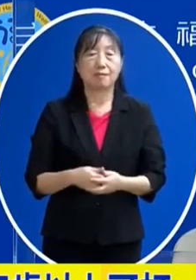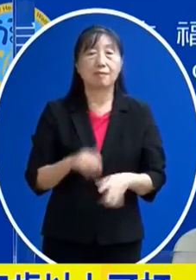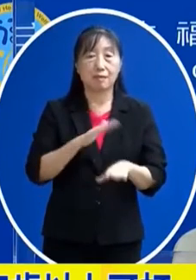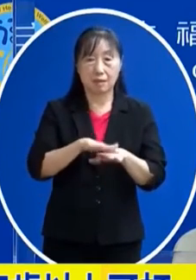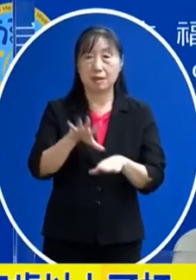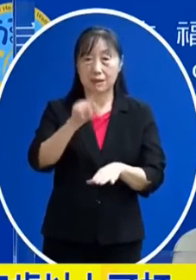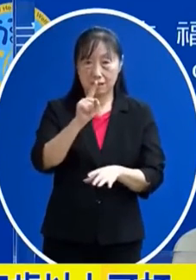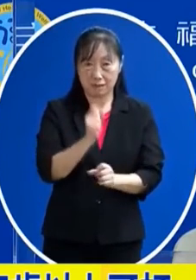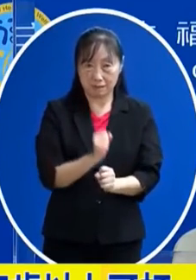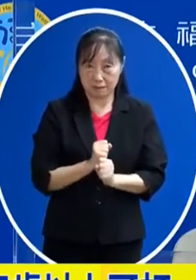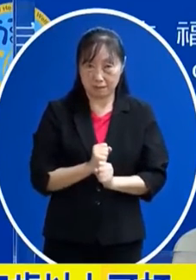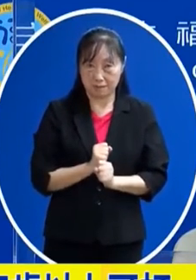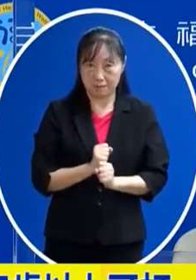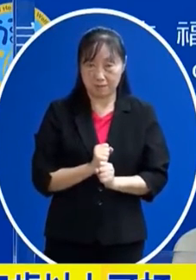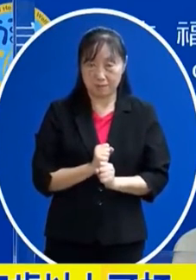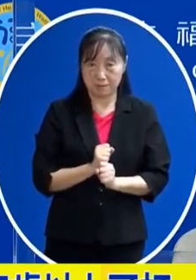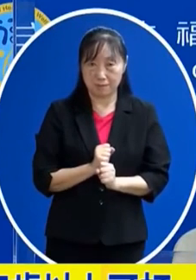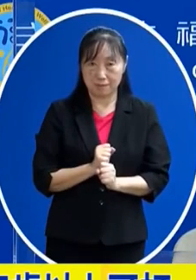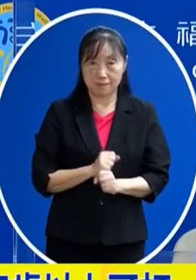先观察